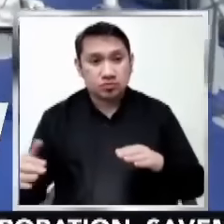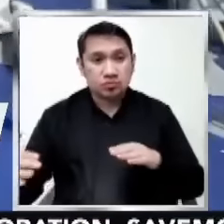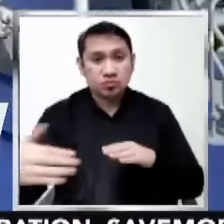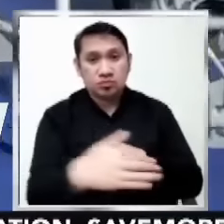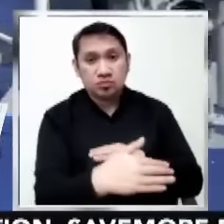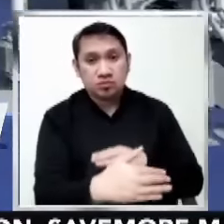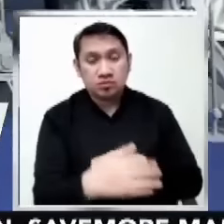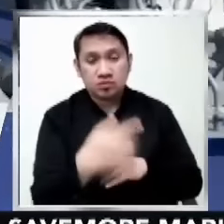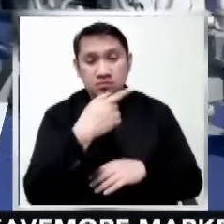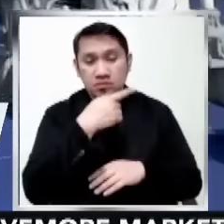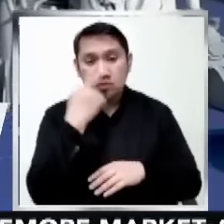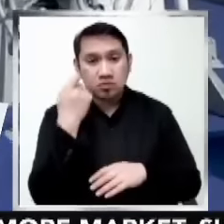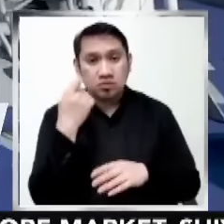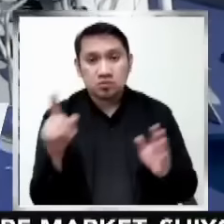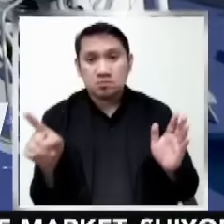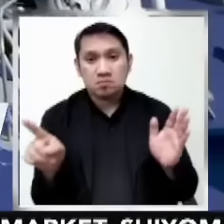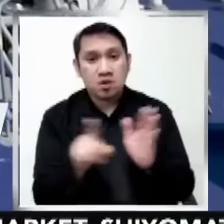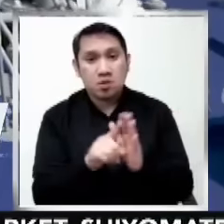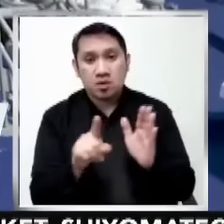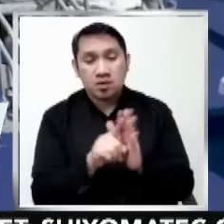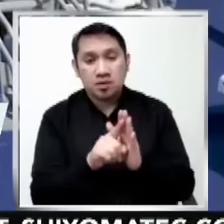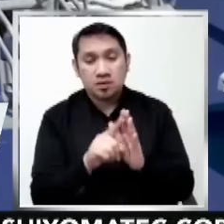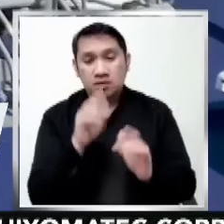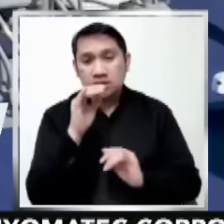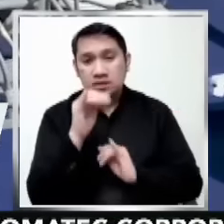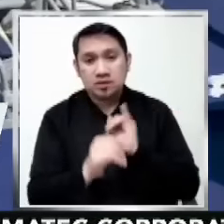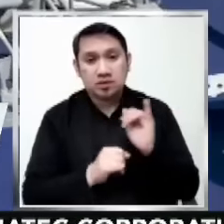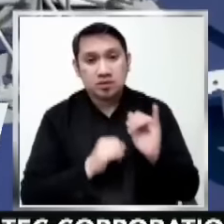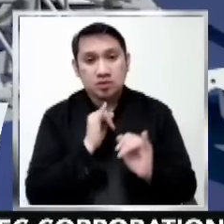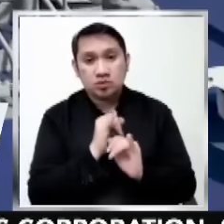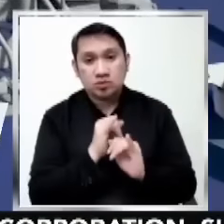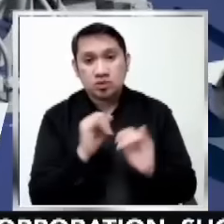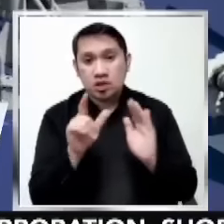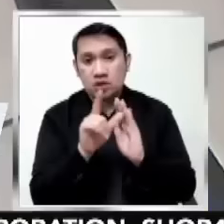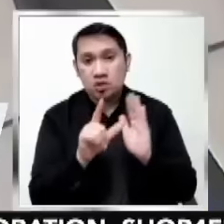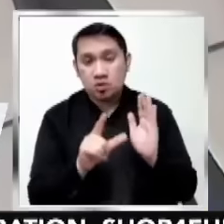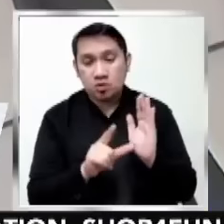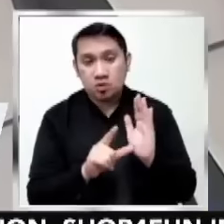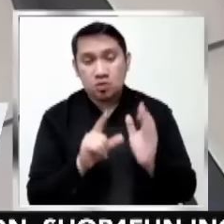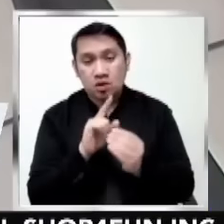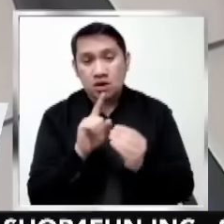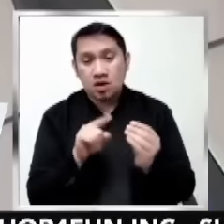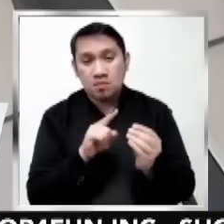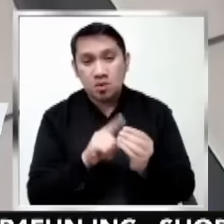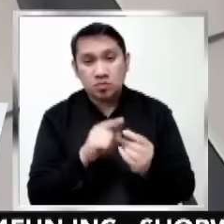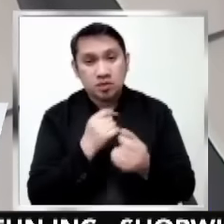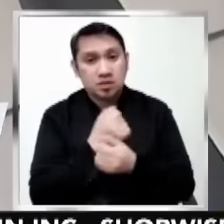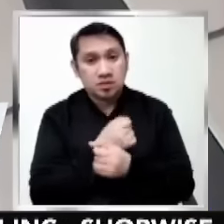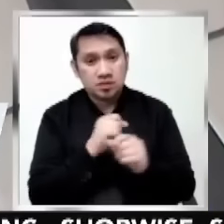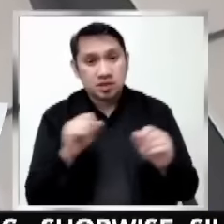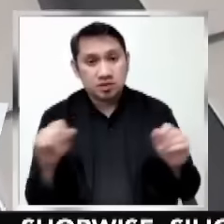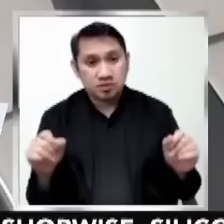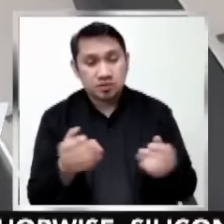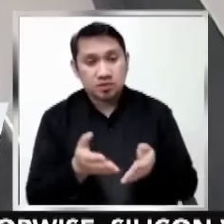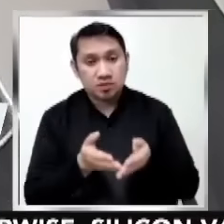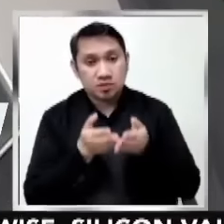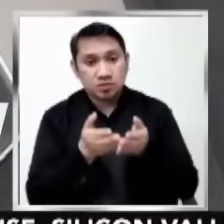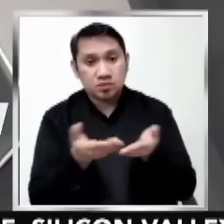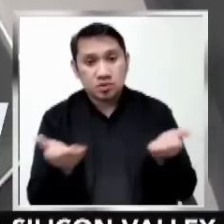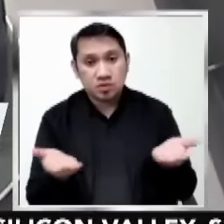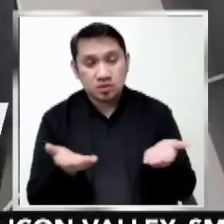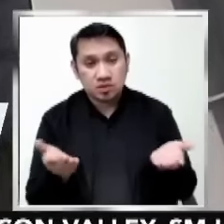sa international na mga panuntunan patungkol sa safety ng paglalayag dito sa karagatan. So,